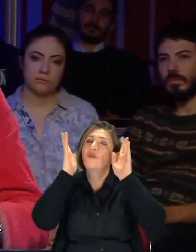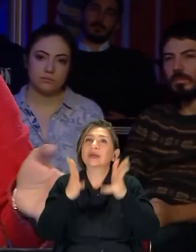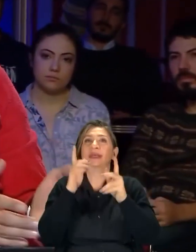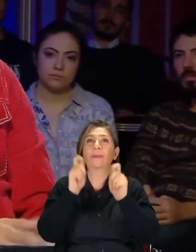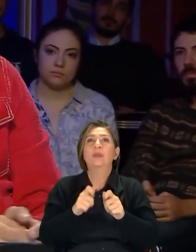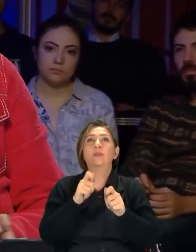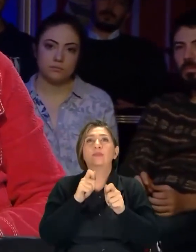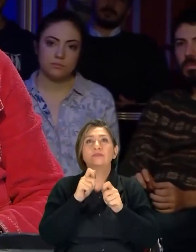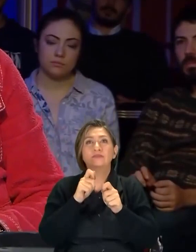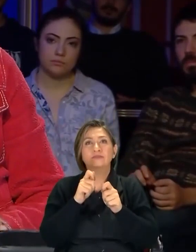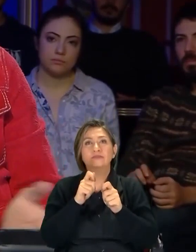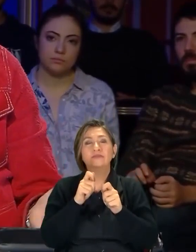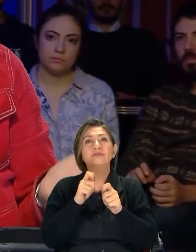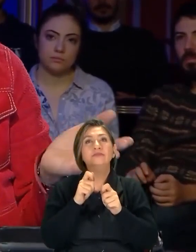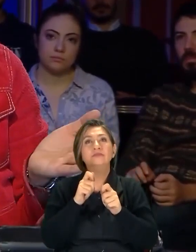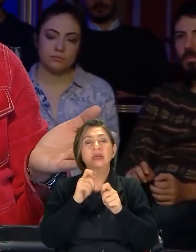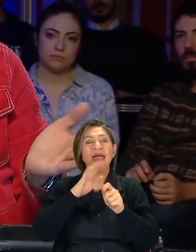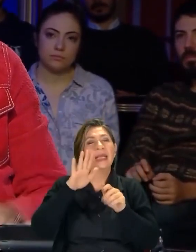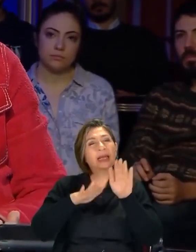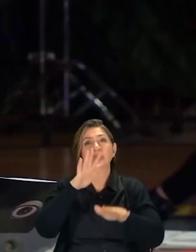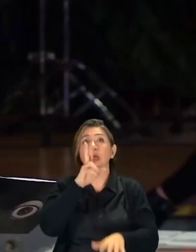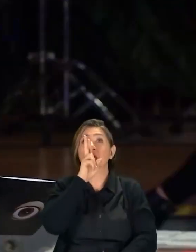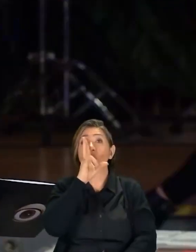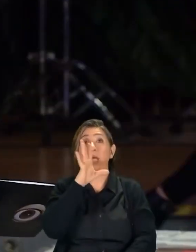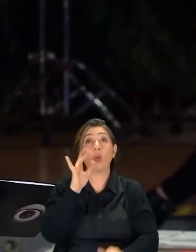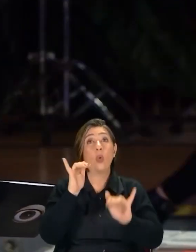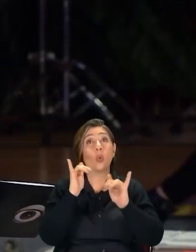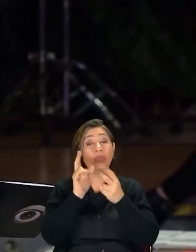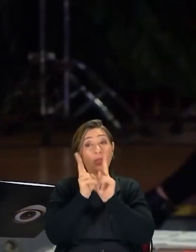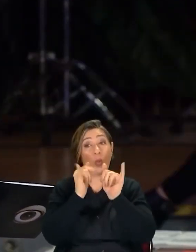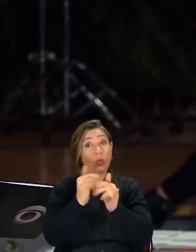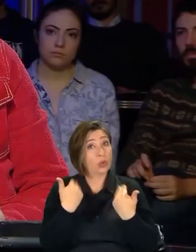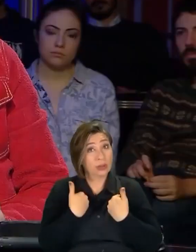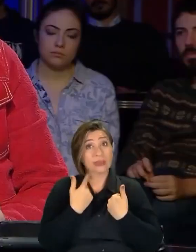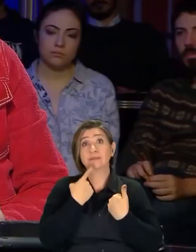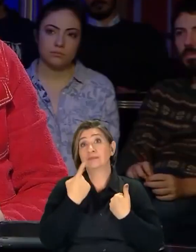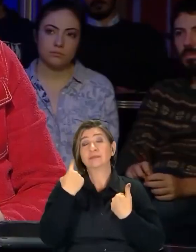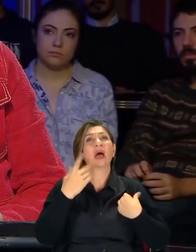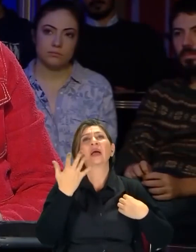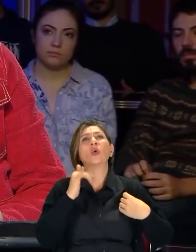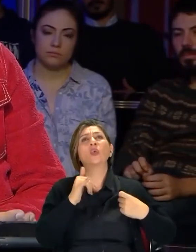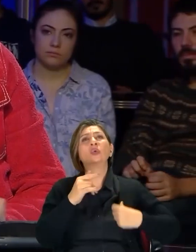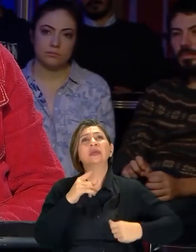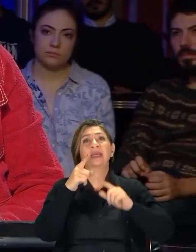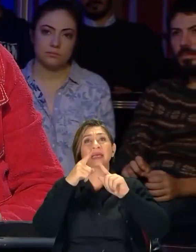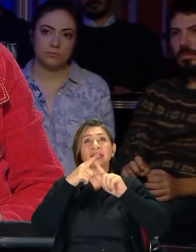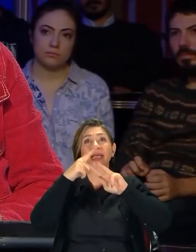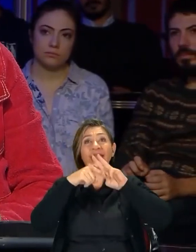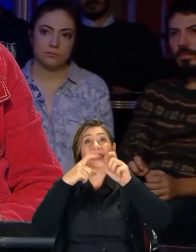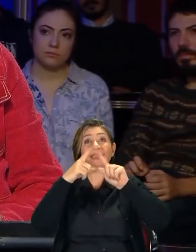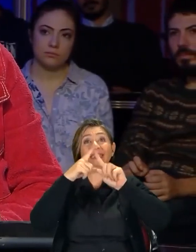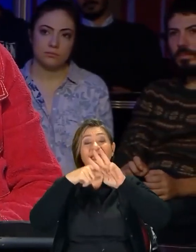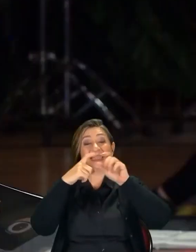yaptım yani oyun atölyesinde Eee yaklaşık 250 oyun oynadık Ondan sonra geçen sene hangi oyun bu ik Testosteron